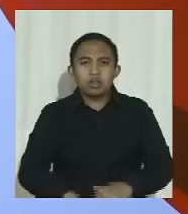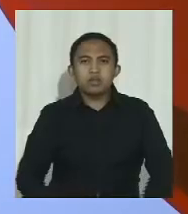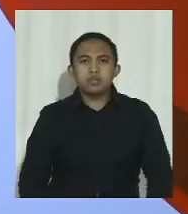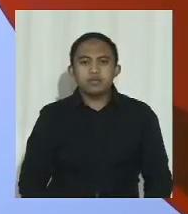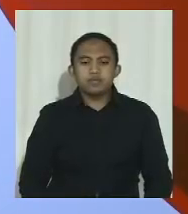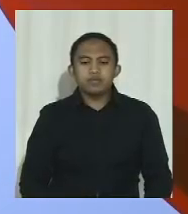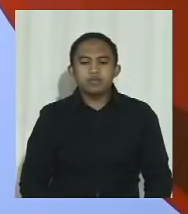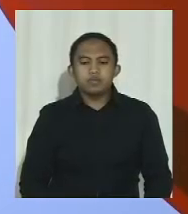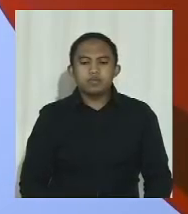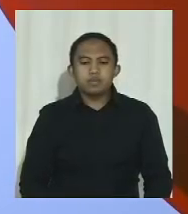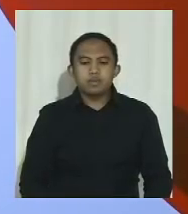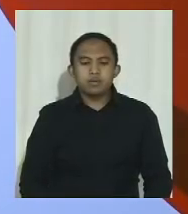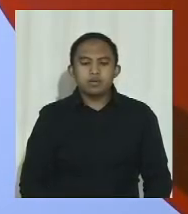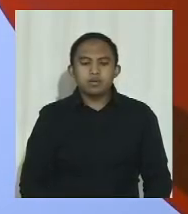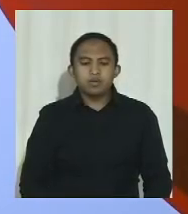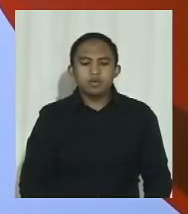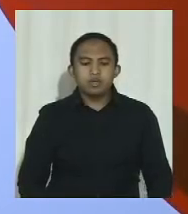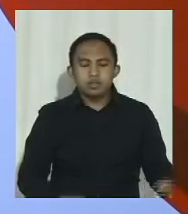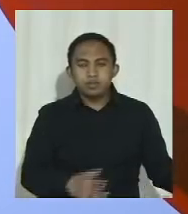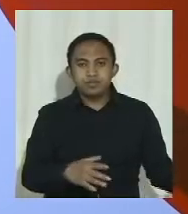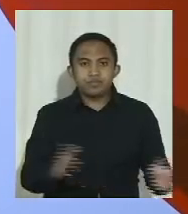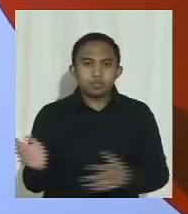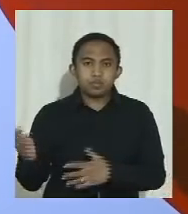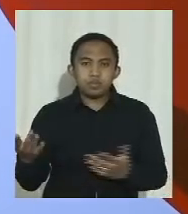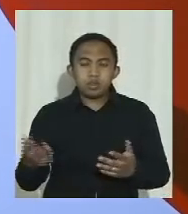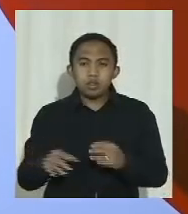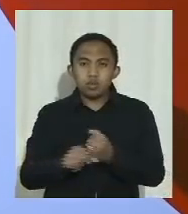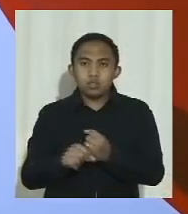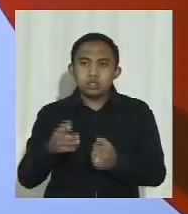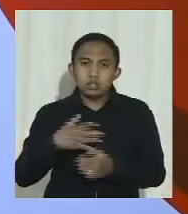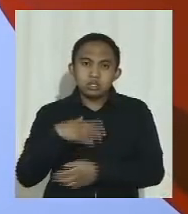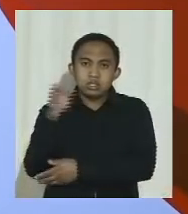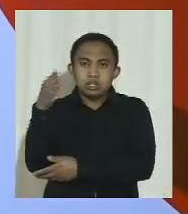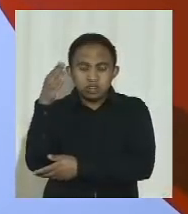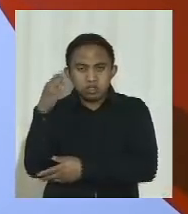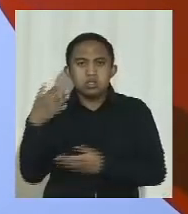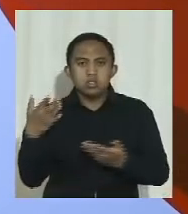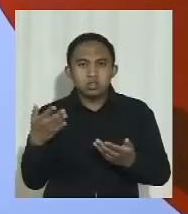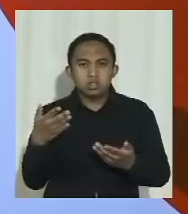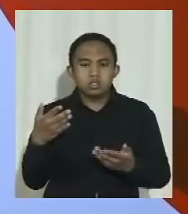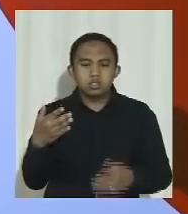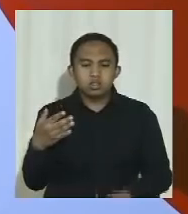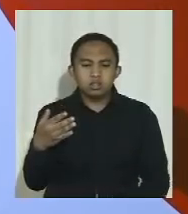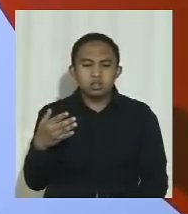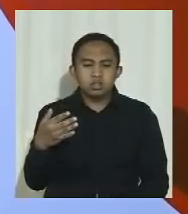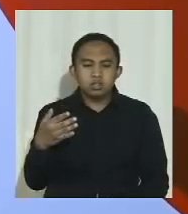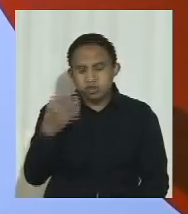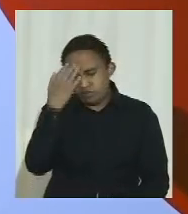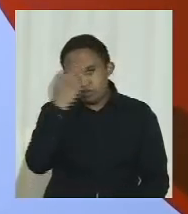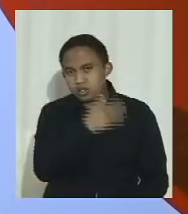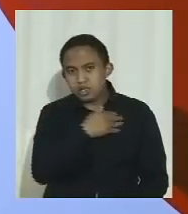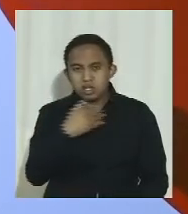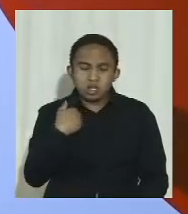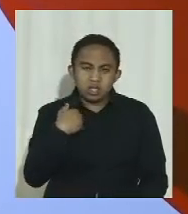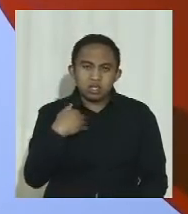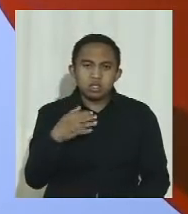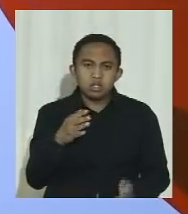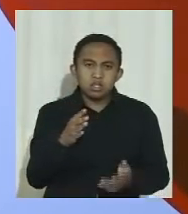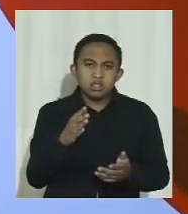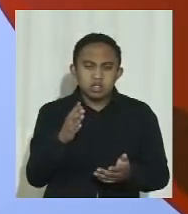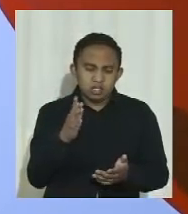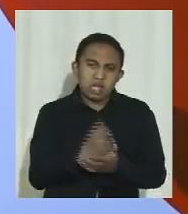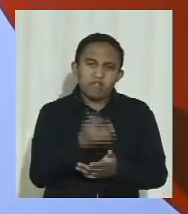Anisan'ny fenitra araina amin'ny fananganan-tsaina ny fanajana ny code couleur napetraky ny fitondram-panjakana sy ny refilaina